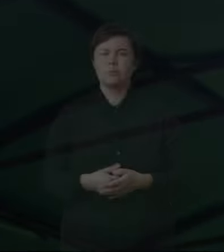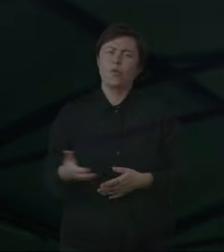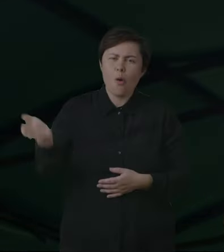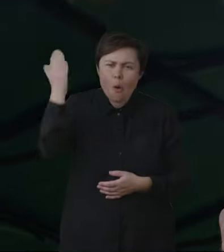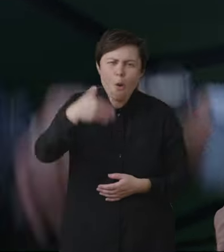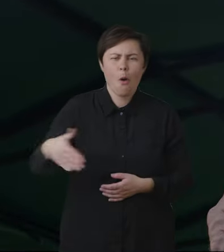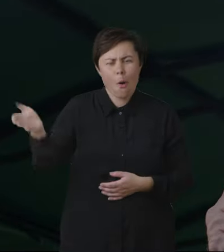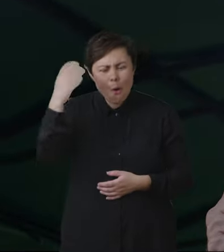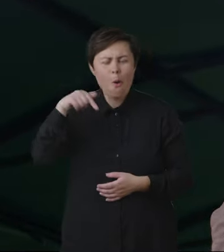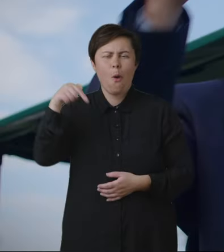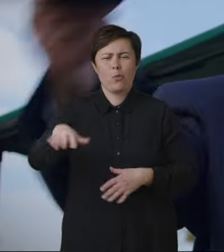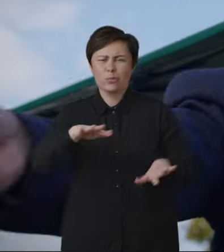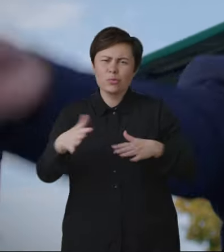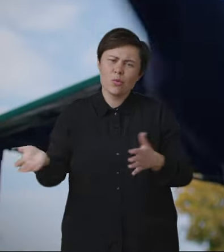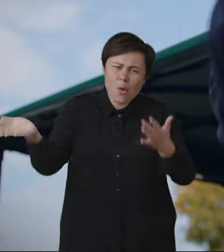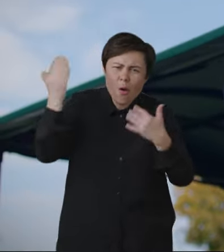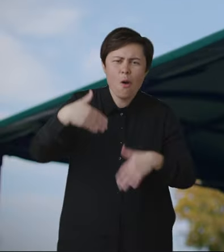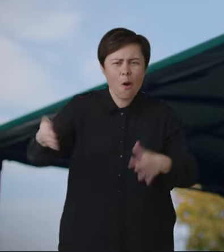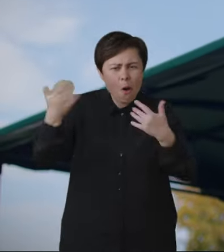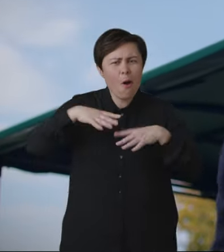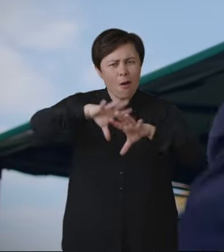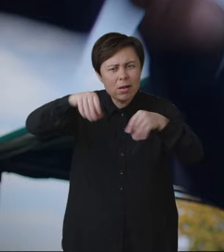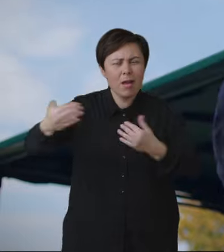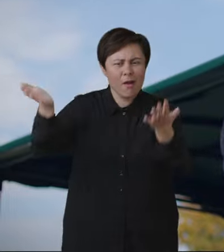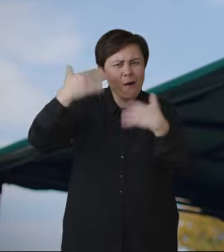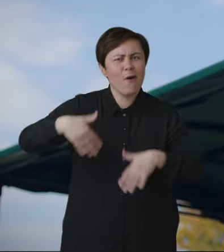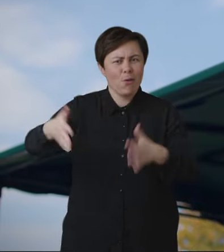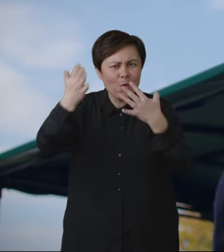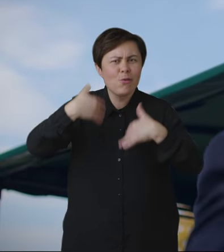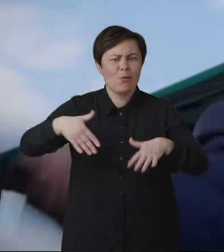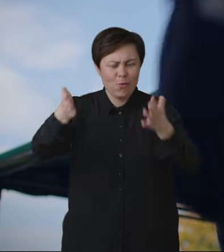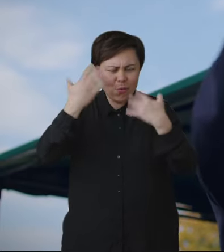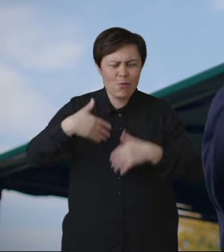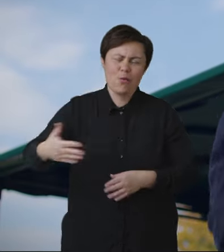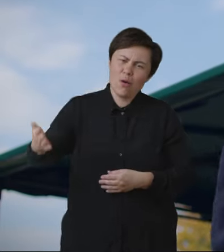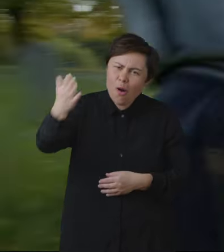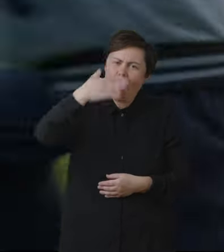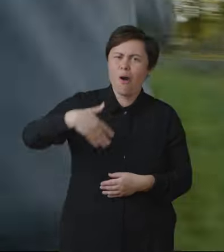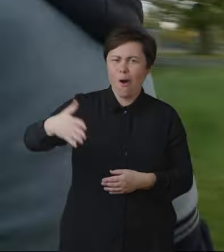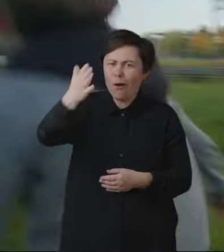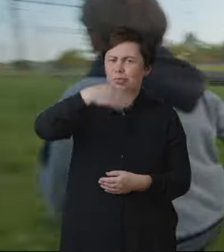Chodźcie tutaj, chodźcie! Chodźcie do nas, chodźcie! Chodźcie na moje studnie!